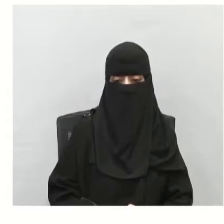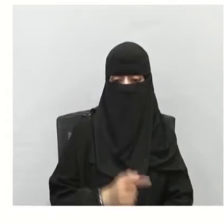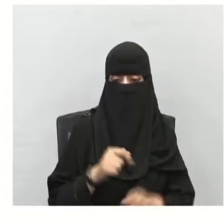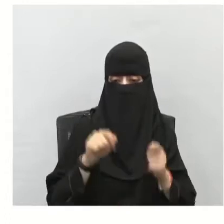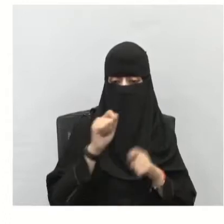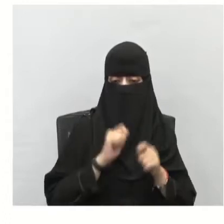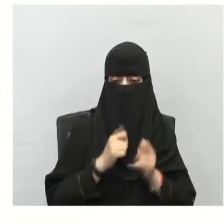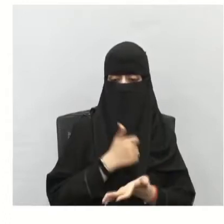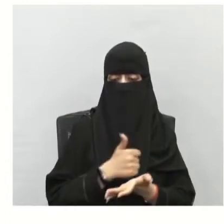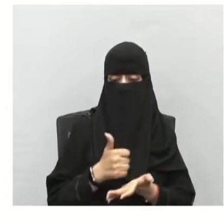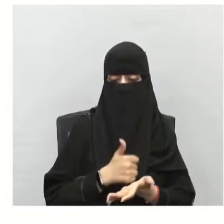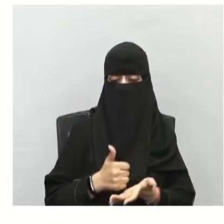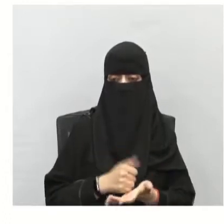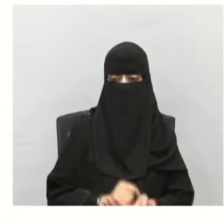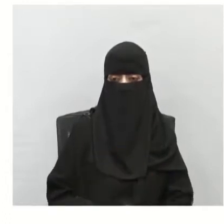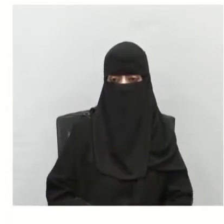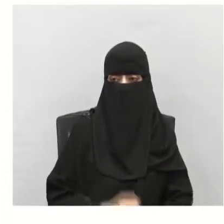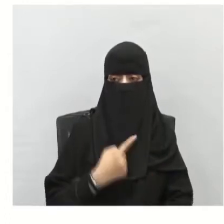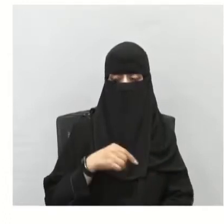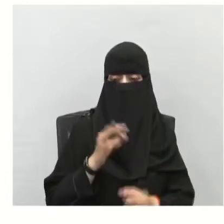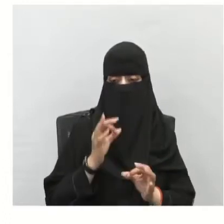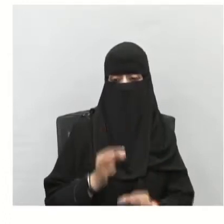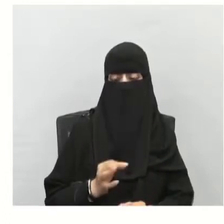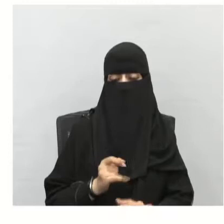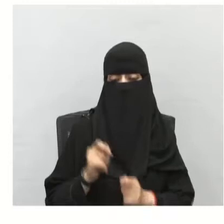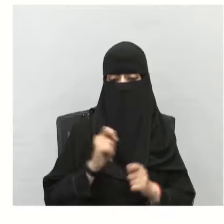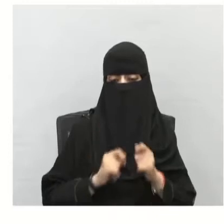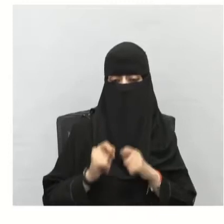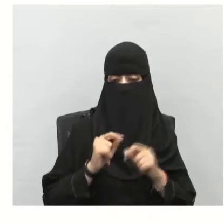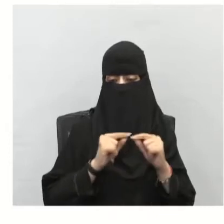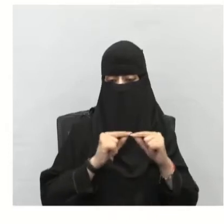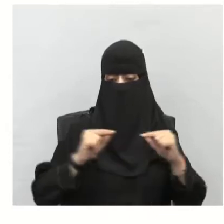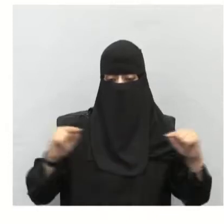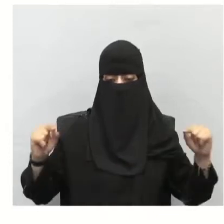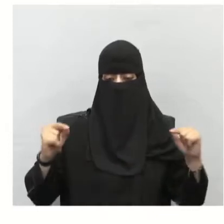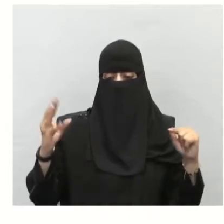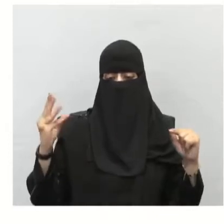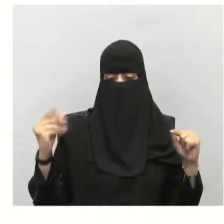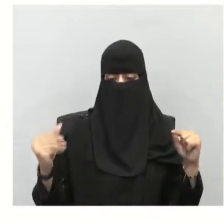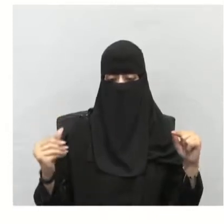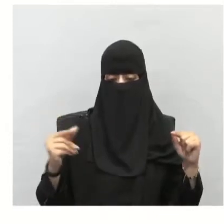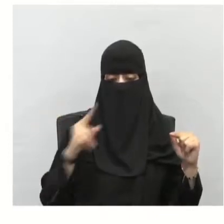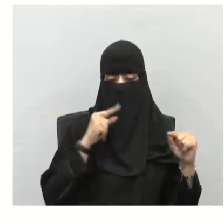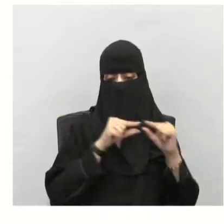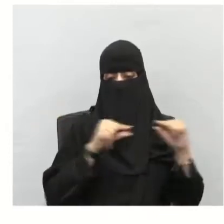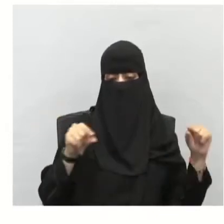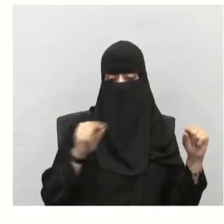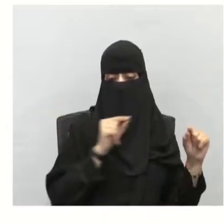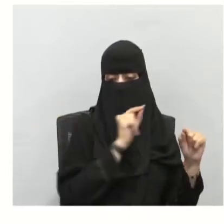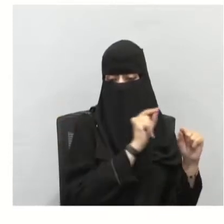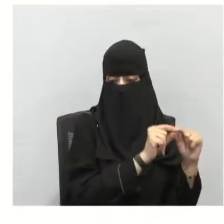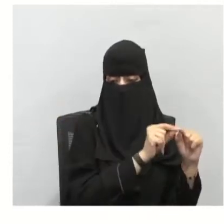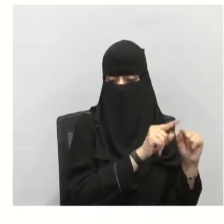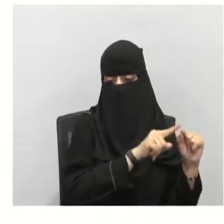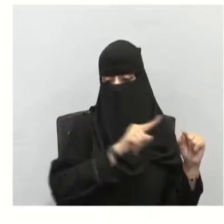باستخدام الأنماط. دعونا الآن نتأكد باستخدام خط الأعداد. لاحظوا معي جيدا هذا خط الأعداد،